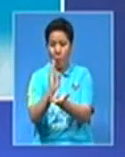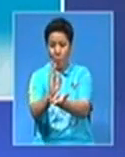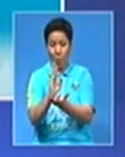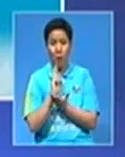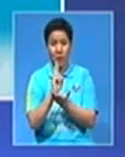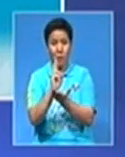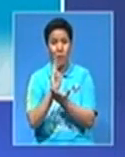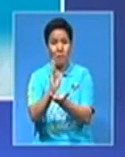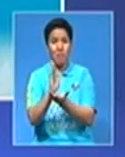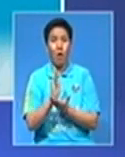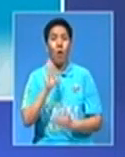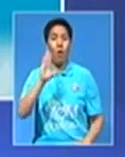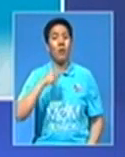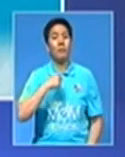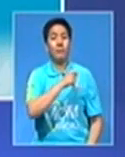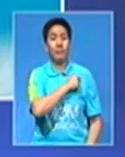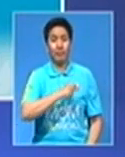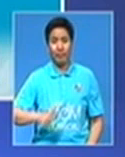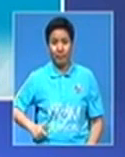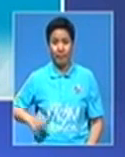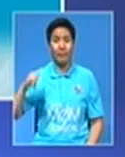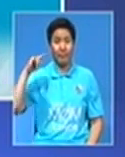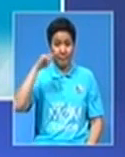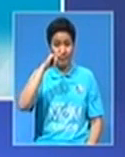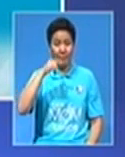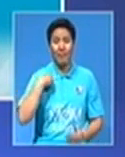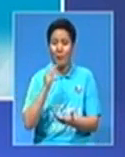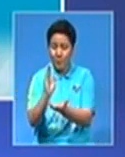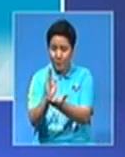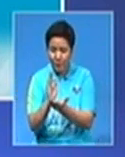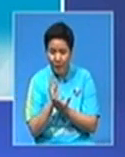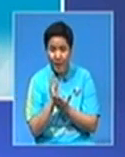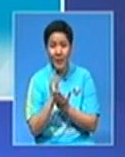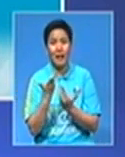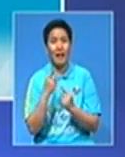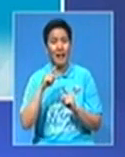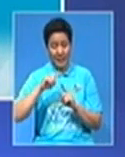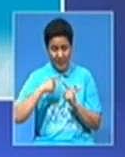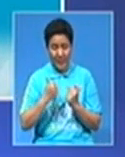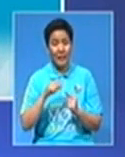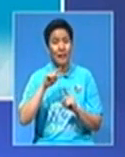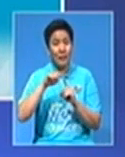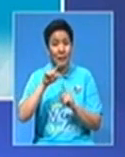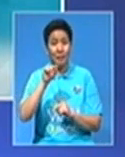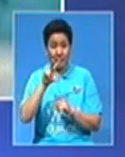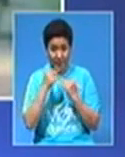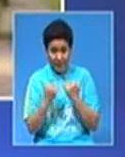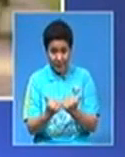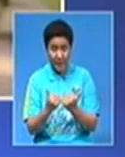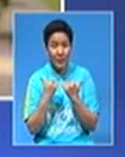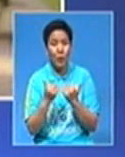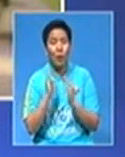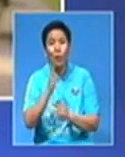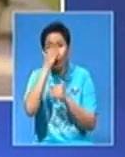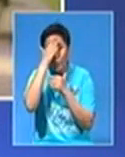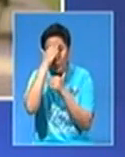ทานสมเด็จพระบรมโอรสาธิราชสยามกุฎราชกุมารภายในวันที่23สิงหาคม2558ผู้